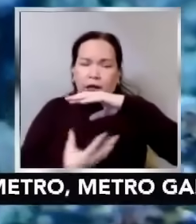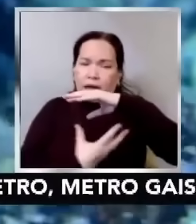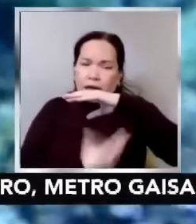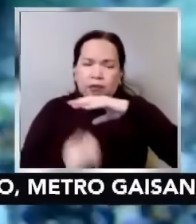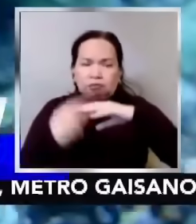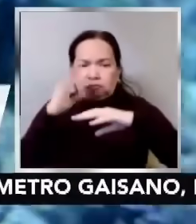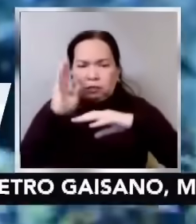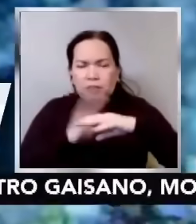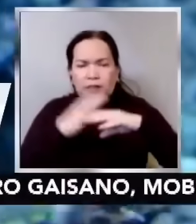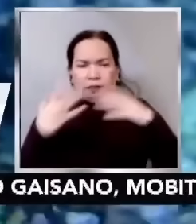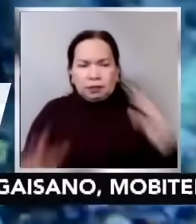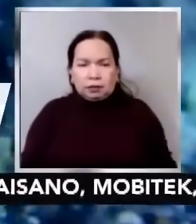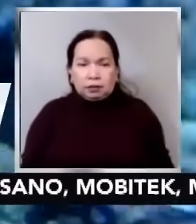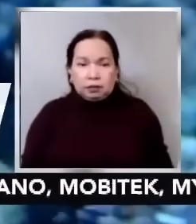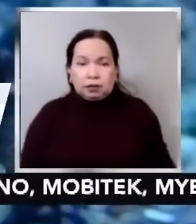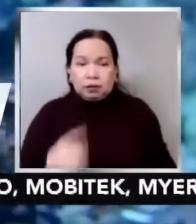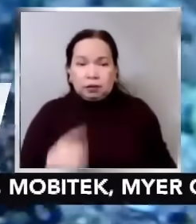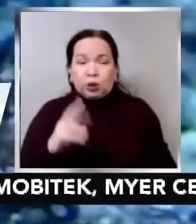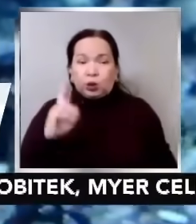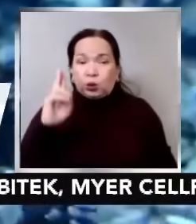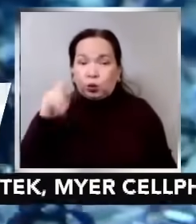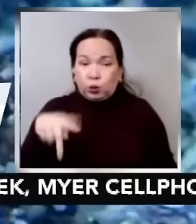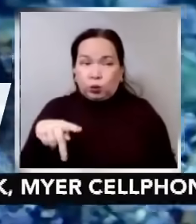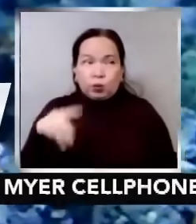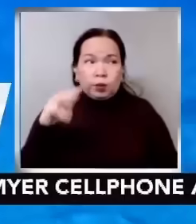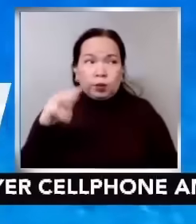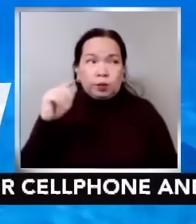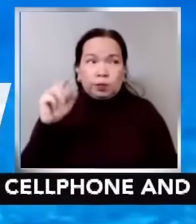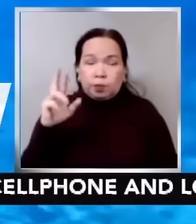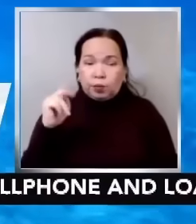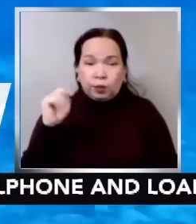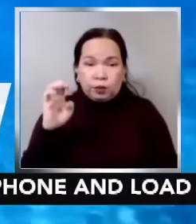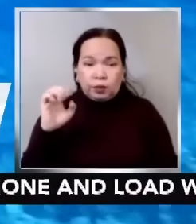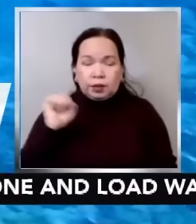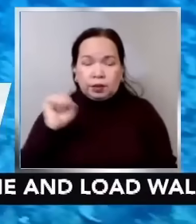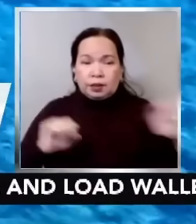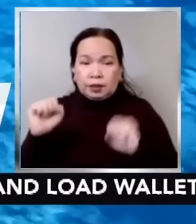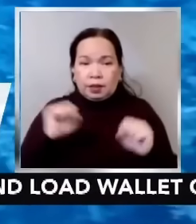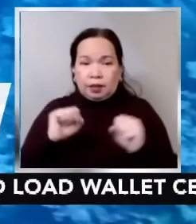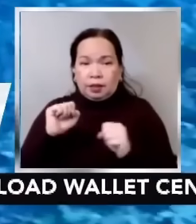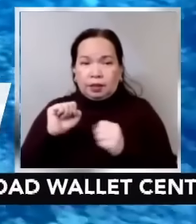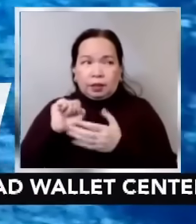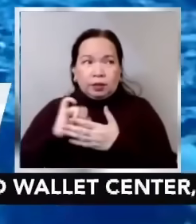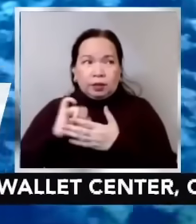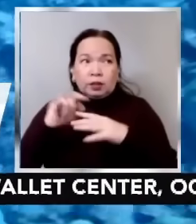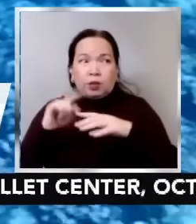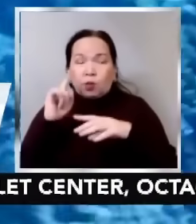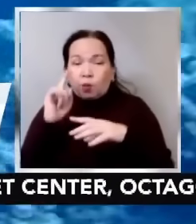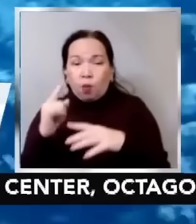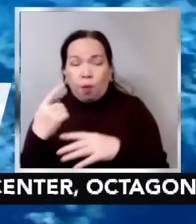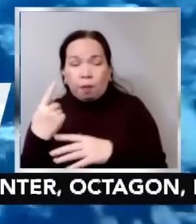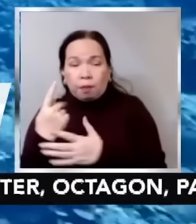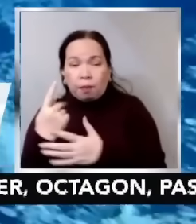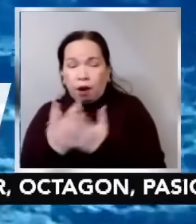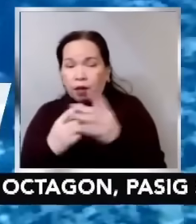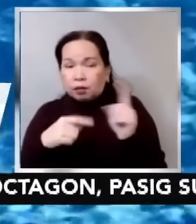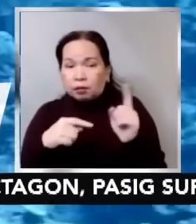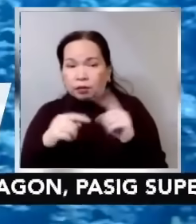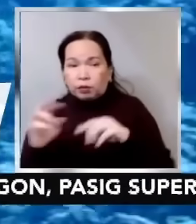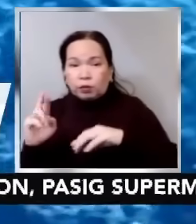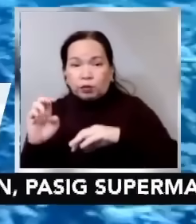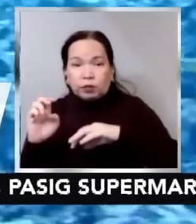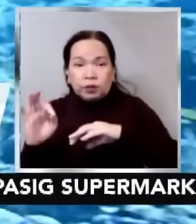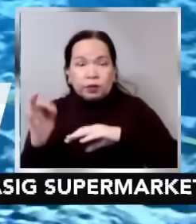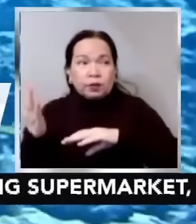Kuha ito ng UP Marine Science Institute o UPMSI sa isang bahagi ng Rosulo Iroquois Reef noong May